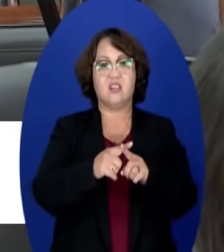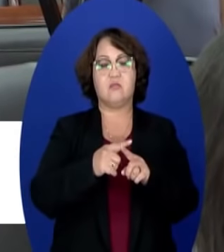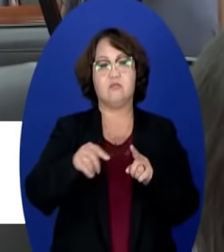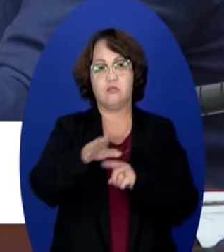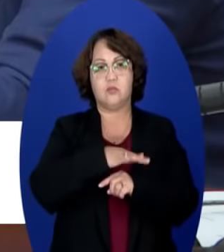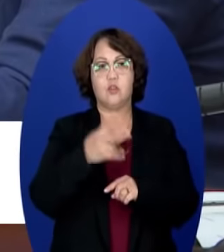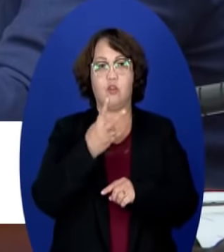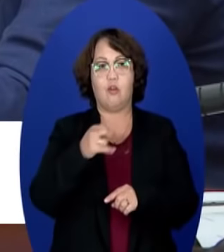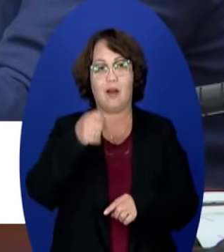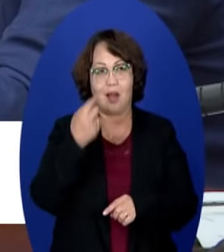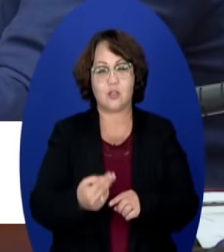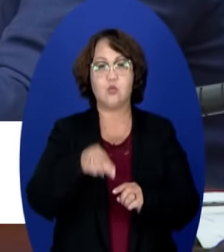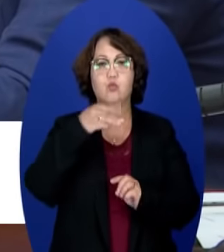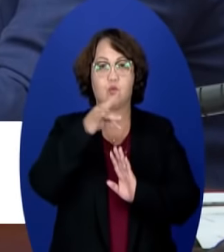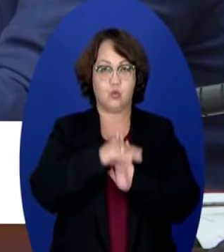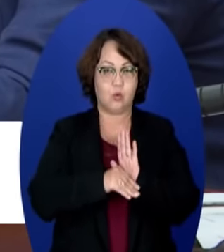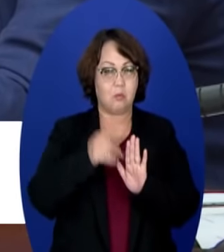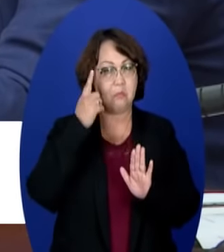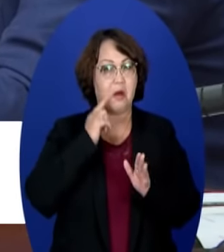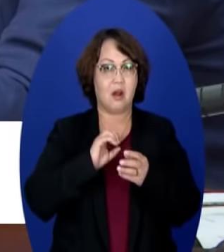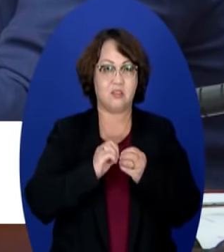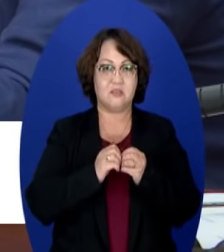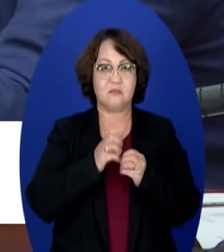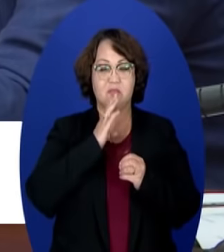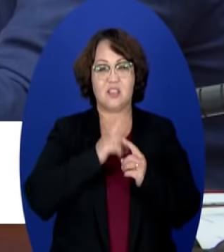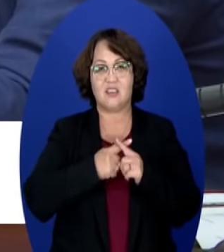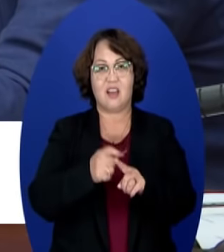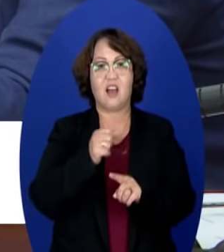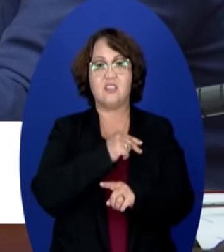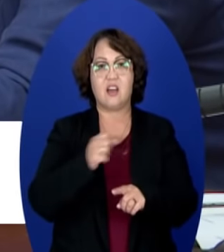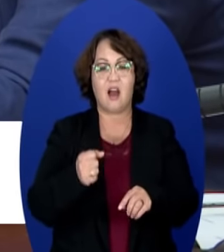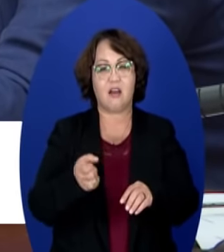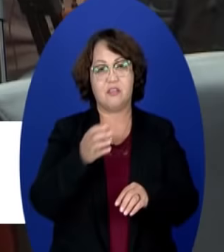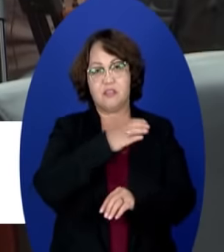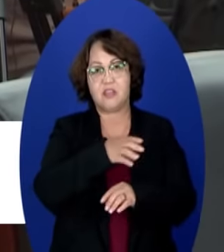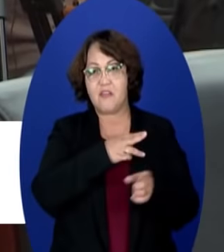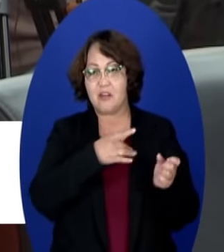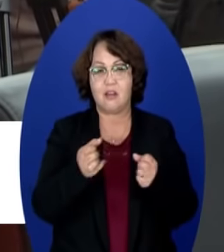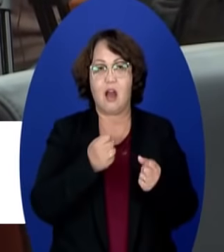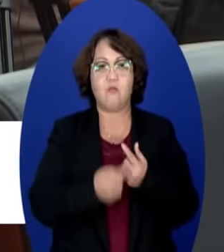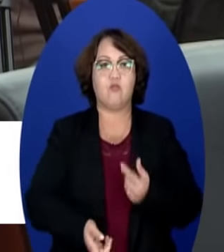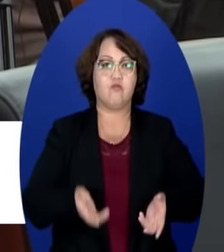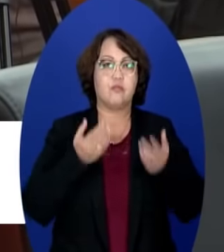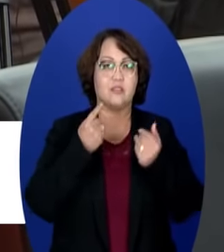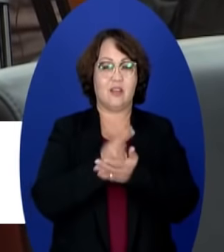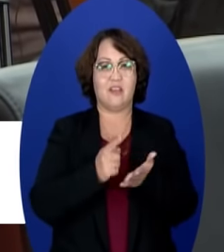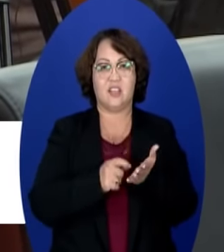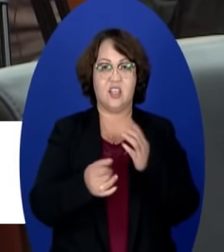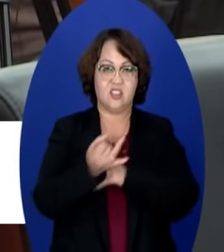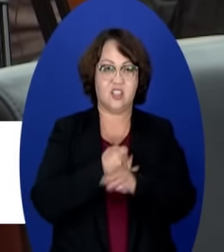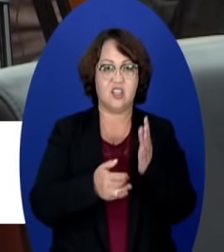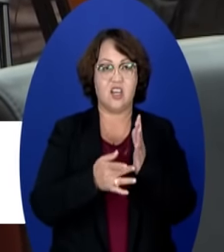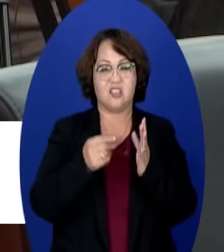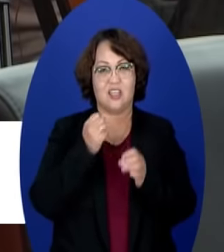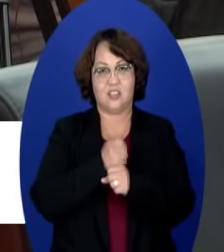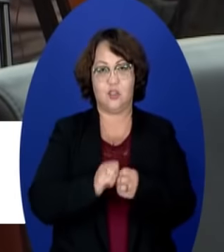ногоон гарц төр журам маргаашнаас хэрэгжнэ. Ингэснээр хилийн ачаа тээвэр хэлбэр болон түнчлэн зайлшгүй шаардлагатай инженер техник ажилчид